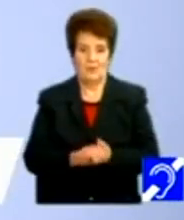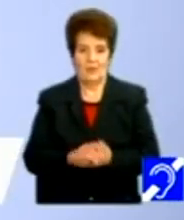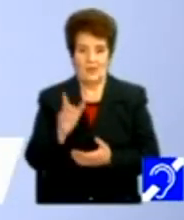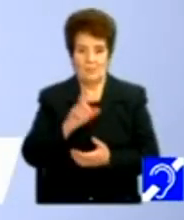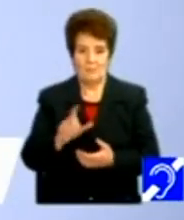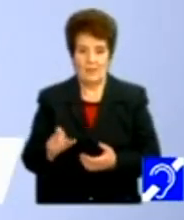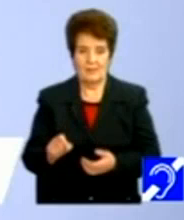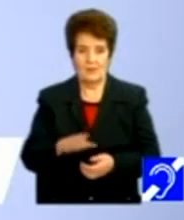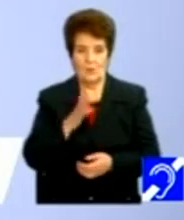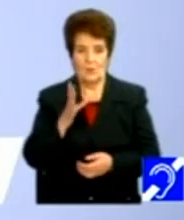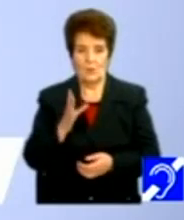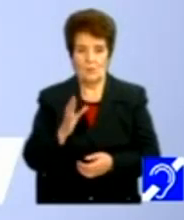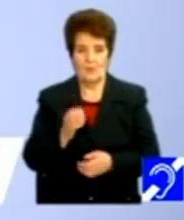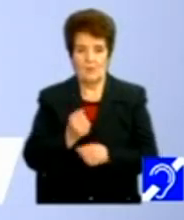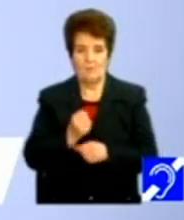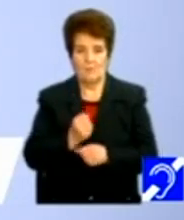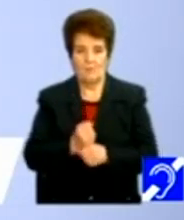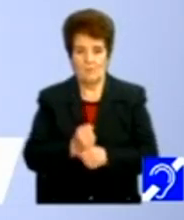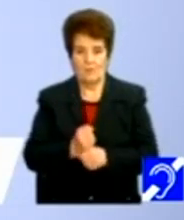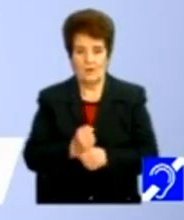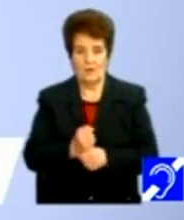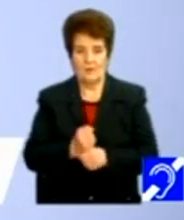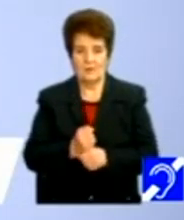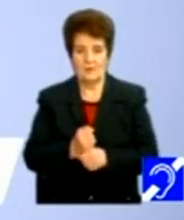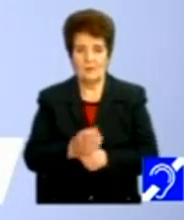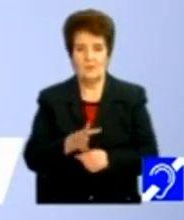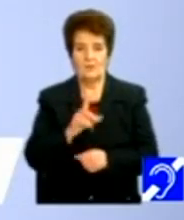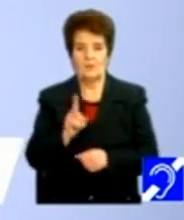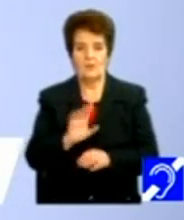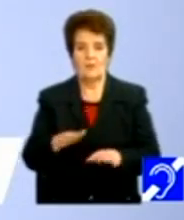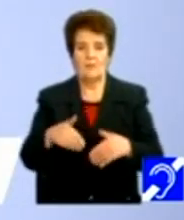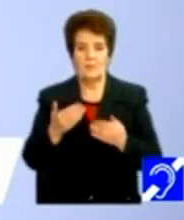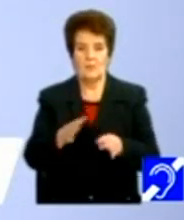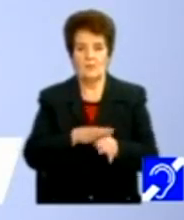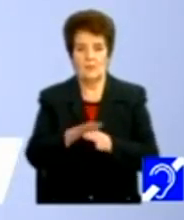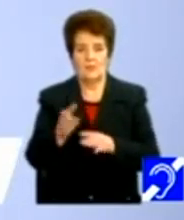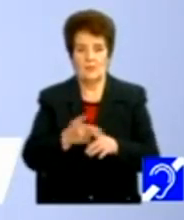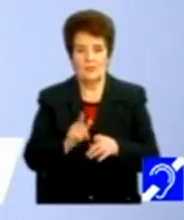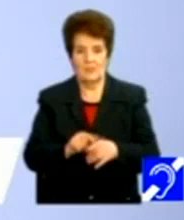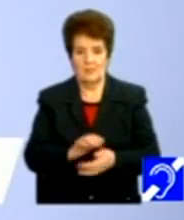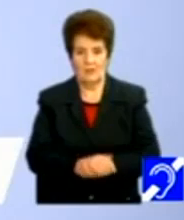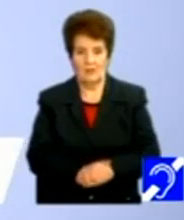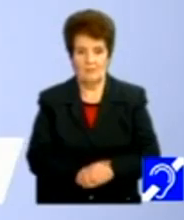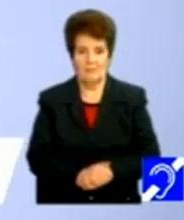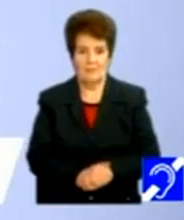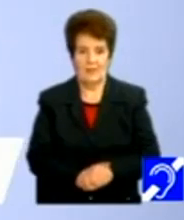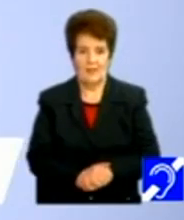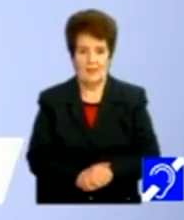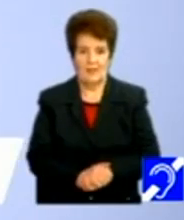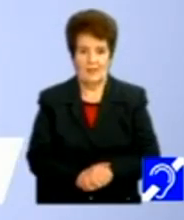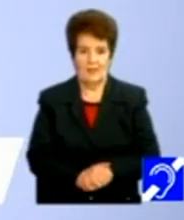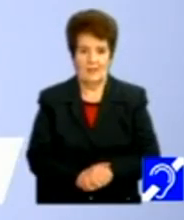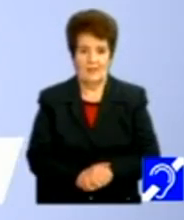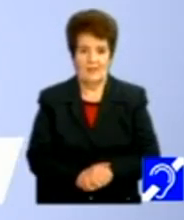veți promova magistrații în funcție, ce filtre de integritate vă propuneți să utilizați la numirea acestor?